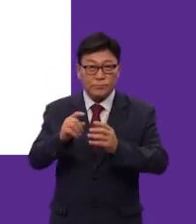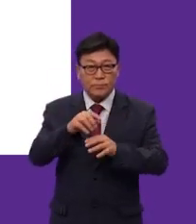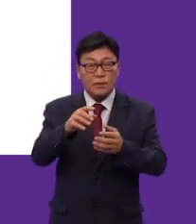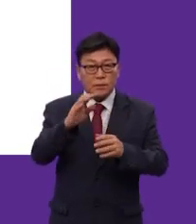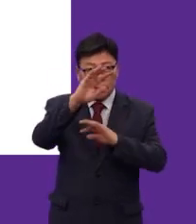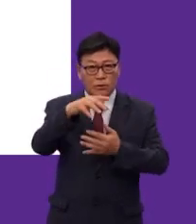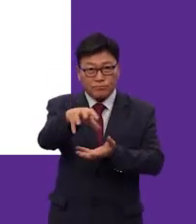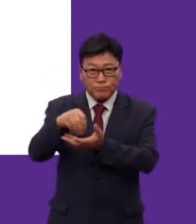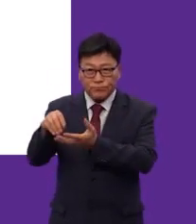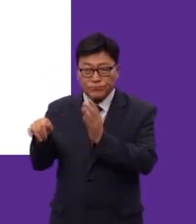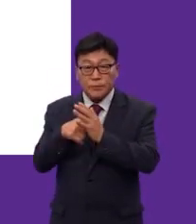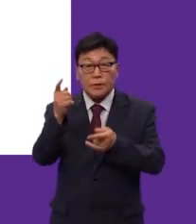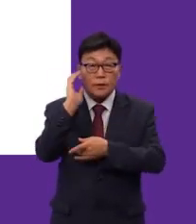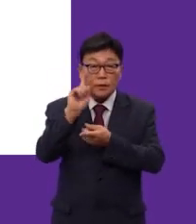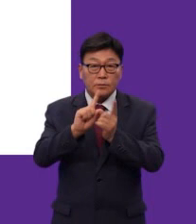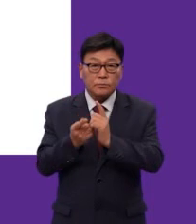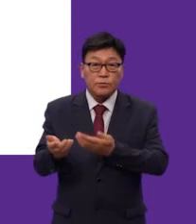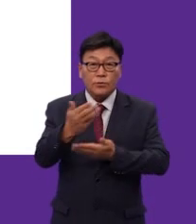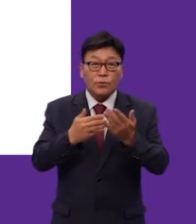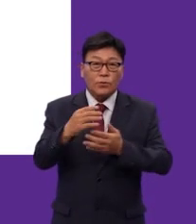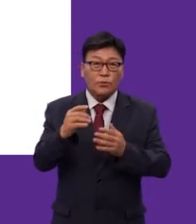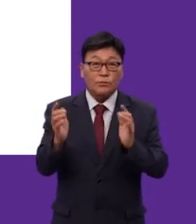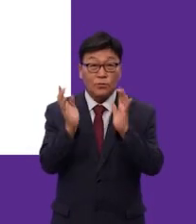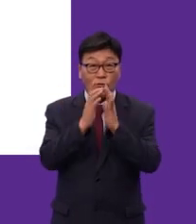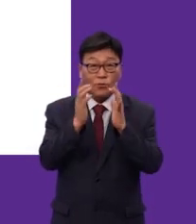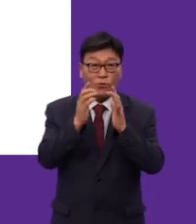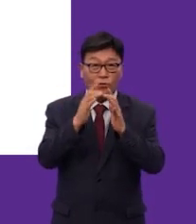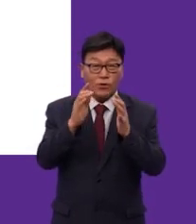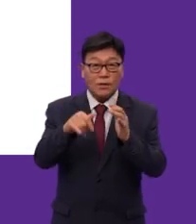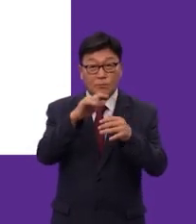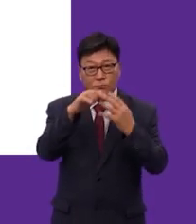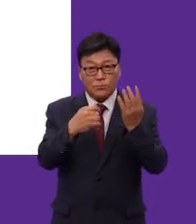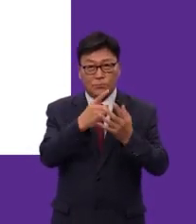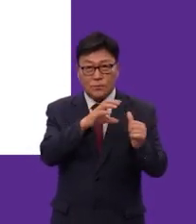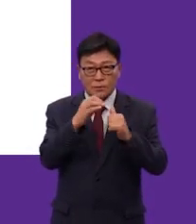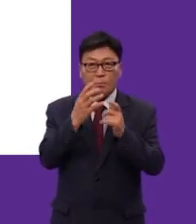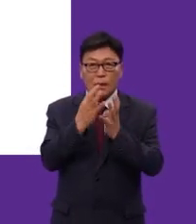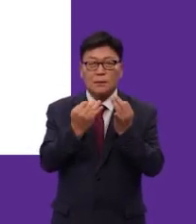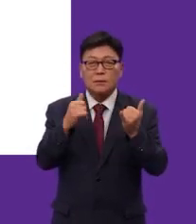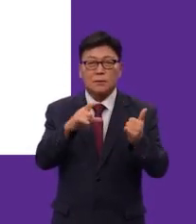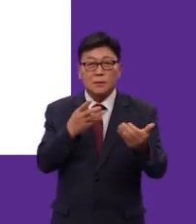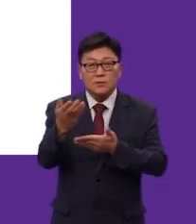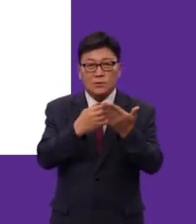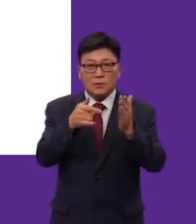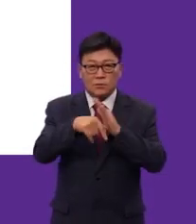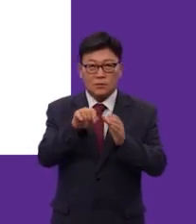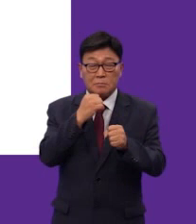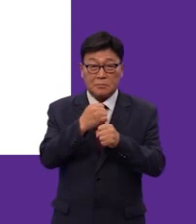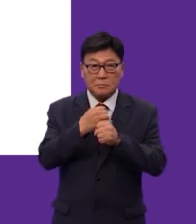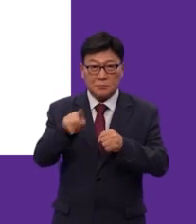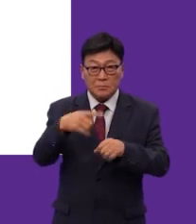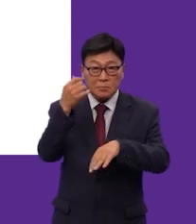하고 그 이야기들을 온라인 콘텐츠로 만들어서 많은 시민들과 공유할 수 있도록 마련을 했고요.